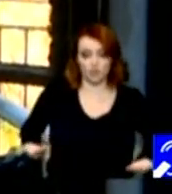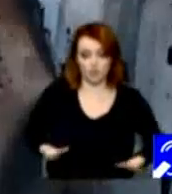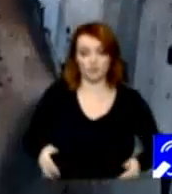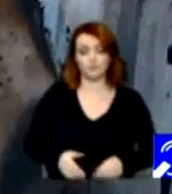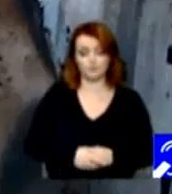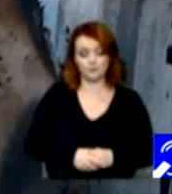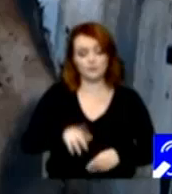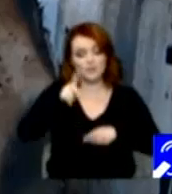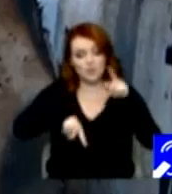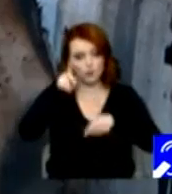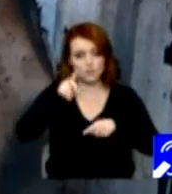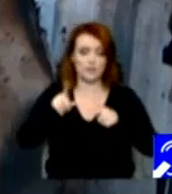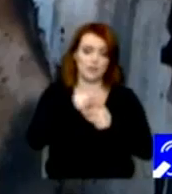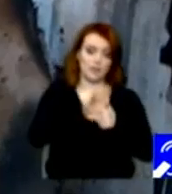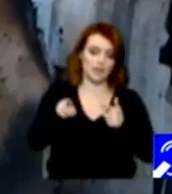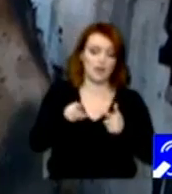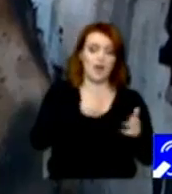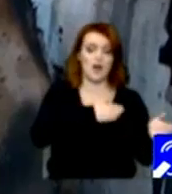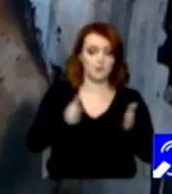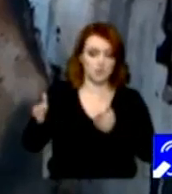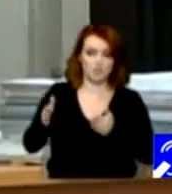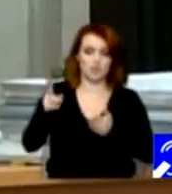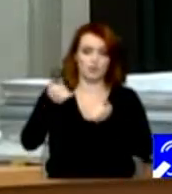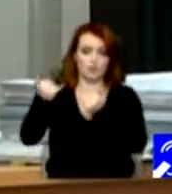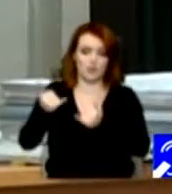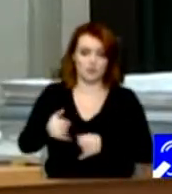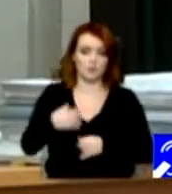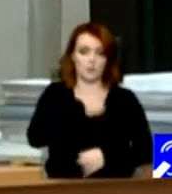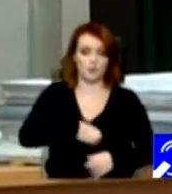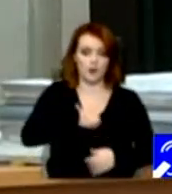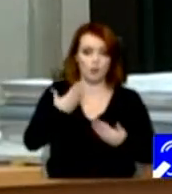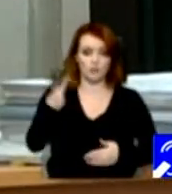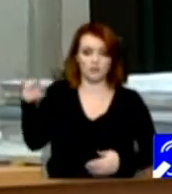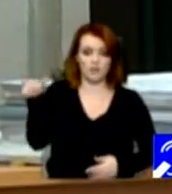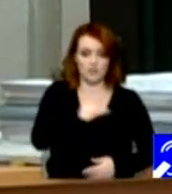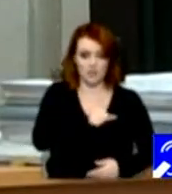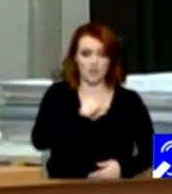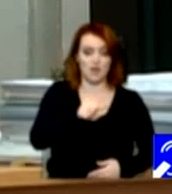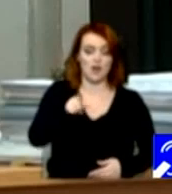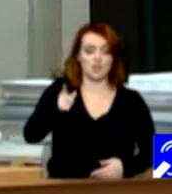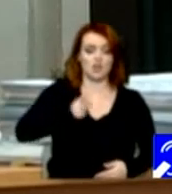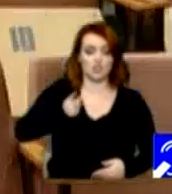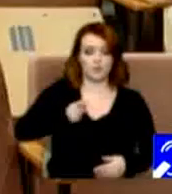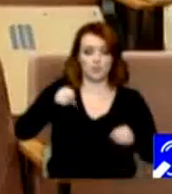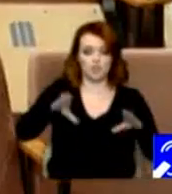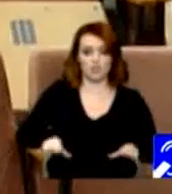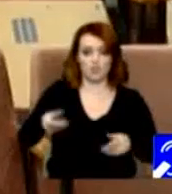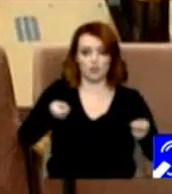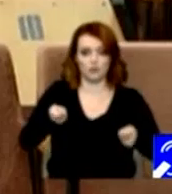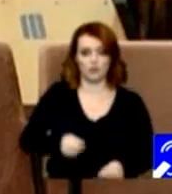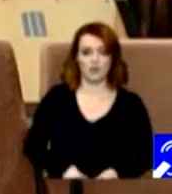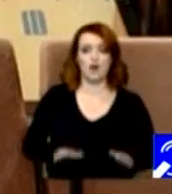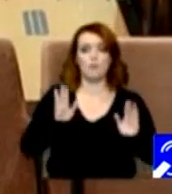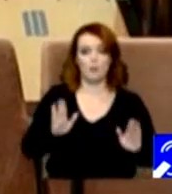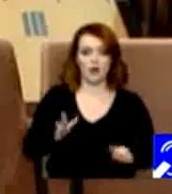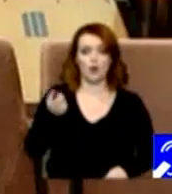oferită temporar de primărie deja la două săptămâni persoanele sinistrate așteaptă decizia autorităților maker cât